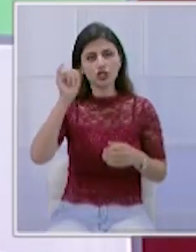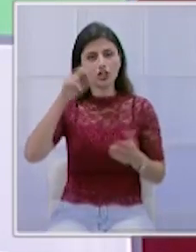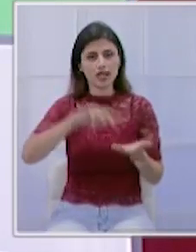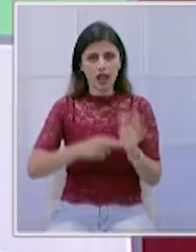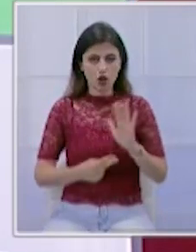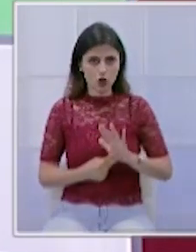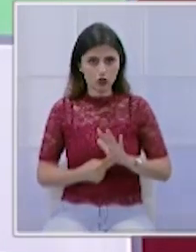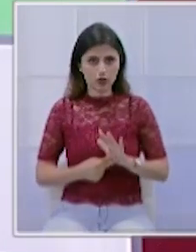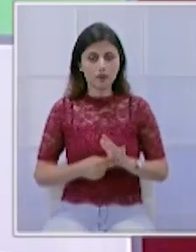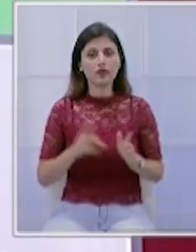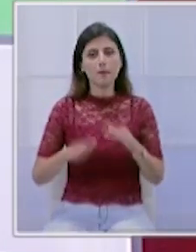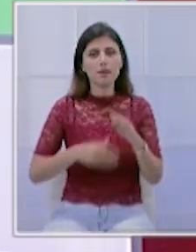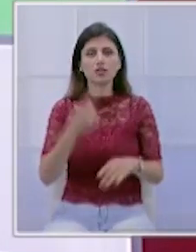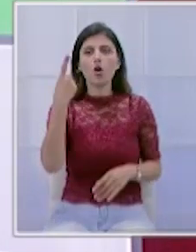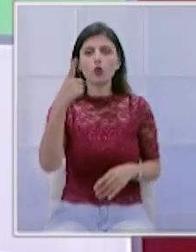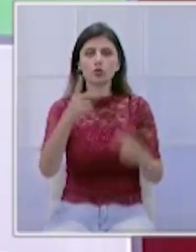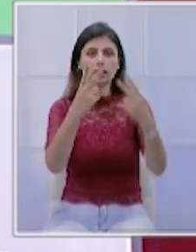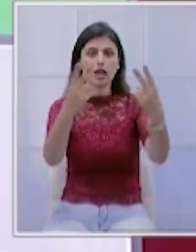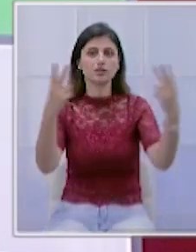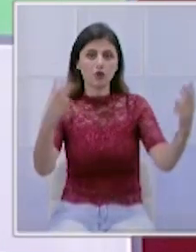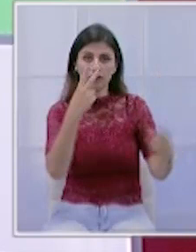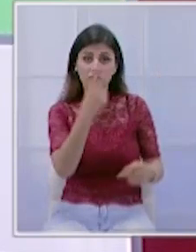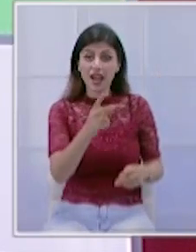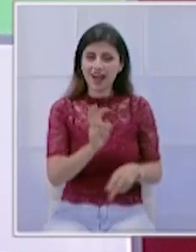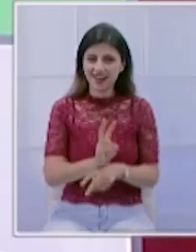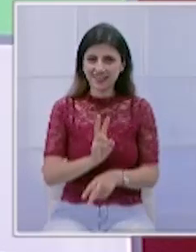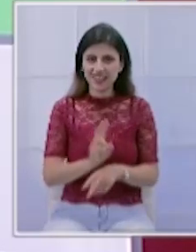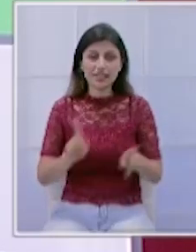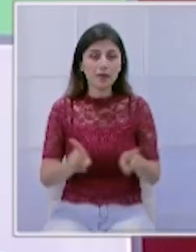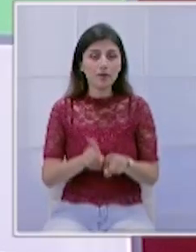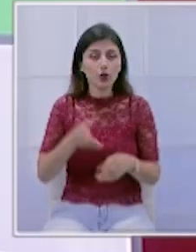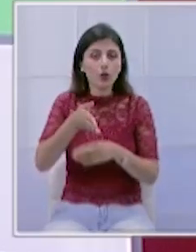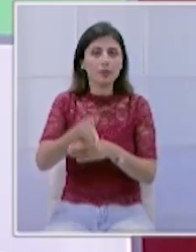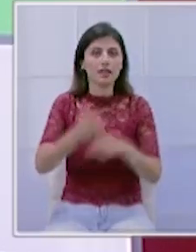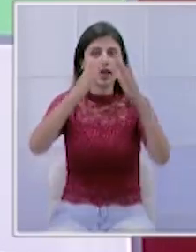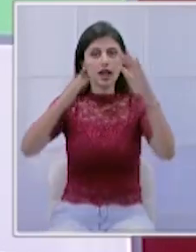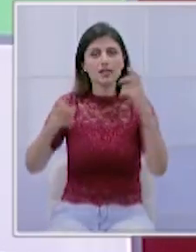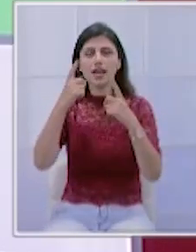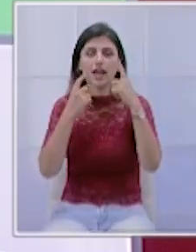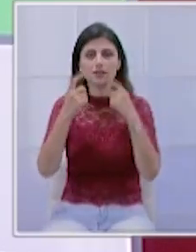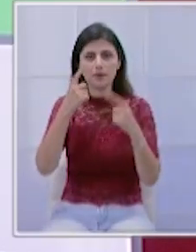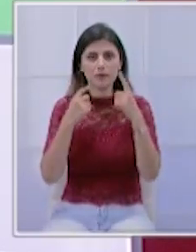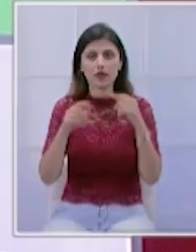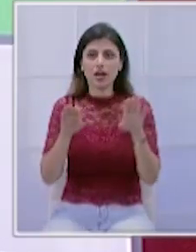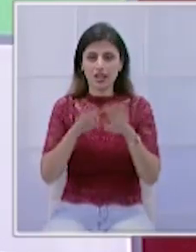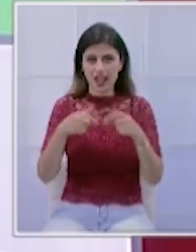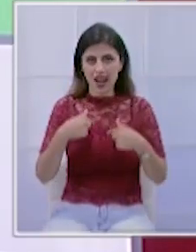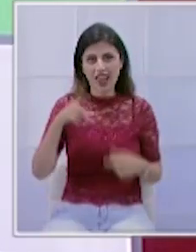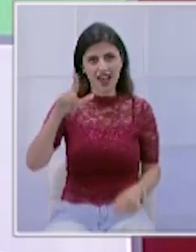ți acaparează atenția imediat cum intri în Casa Experimentelor. Colega noastră, Lavinia, a fost acolo. Haide să vedem ce a găsit.